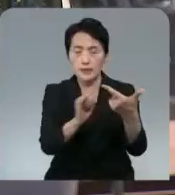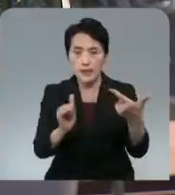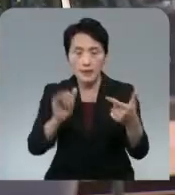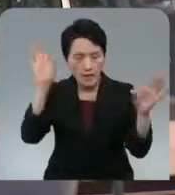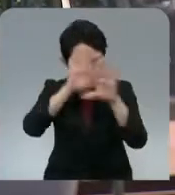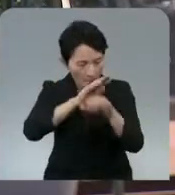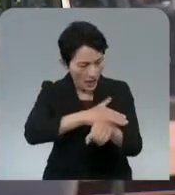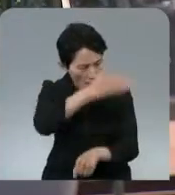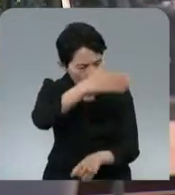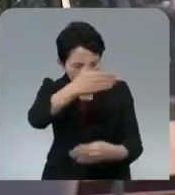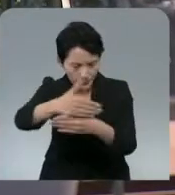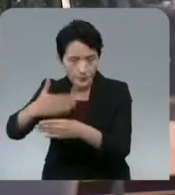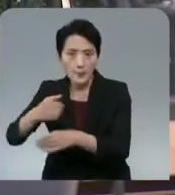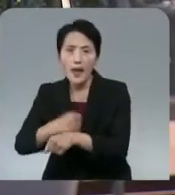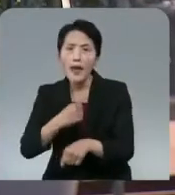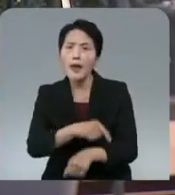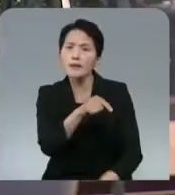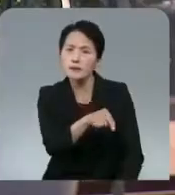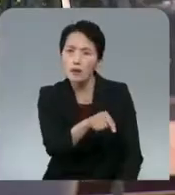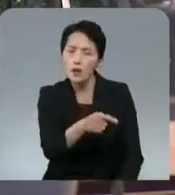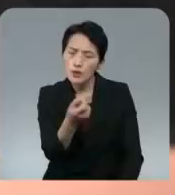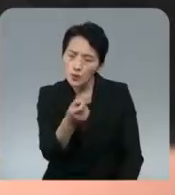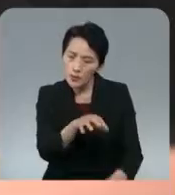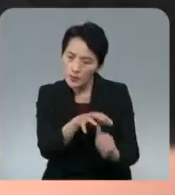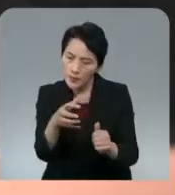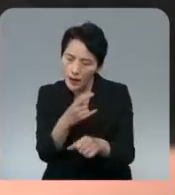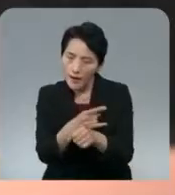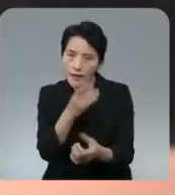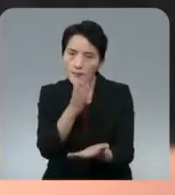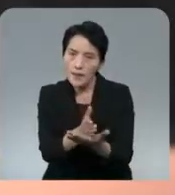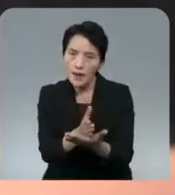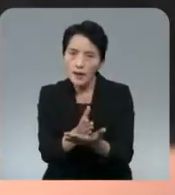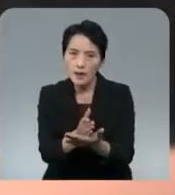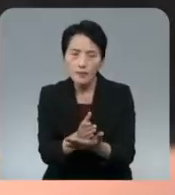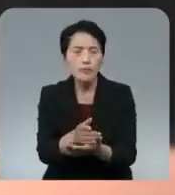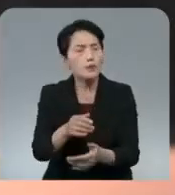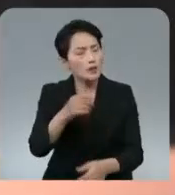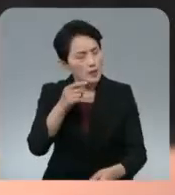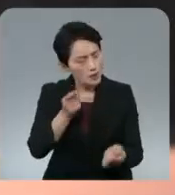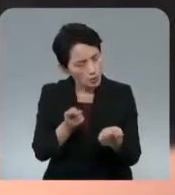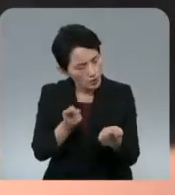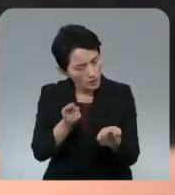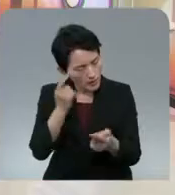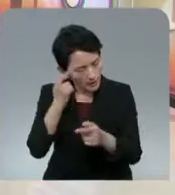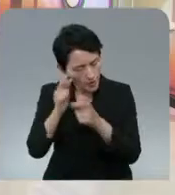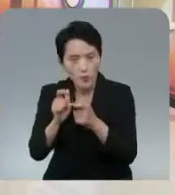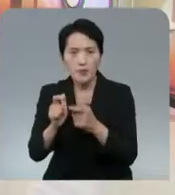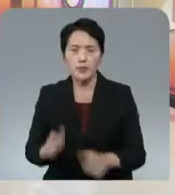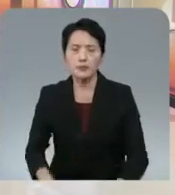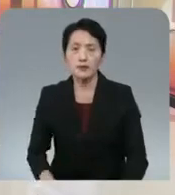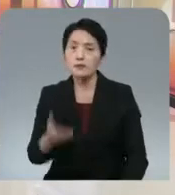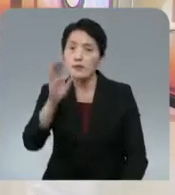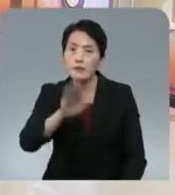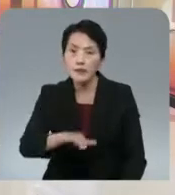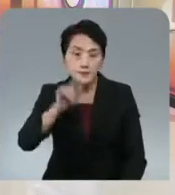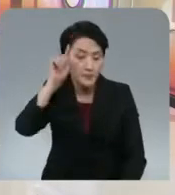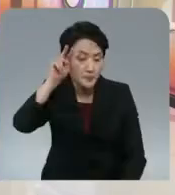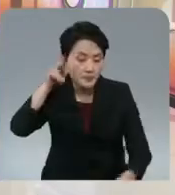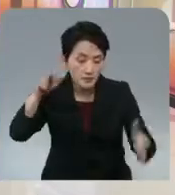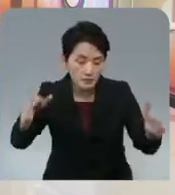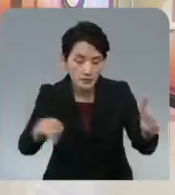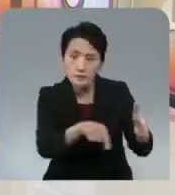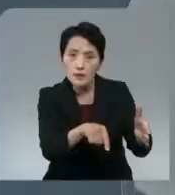管財足者も増加傾向に転じだ流行のピークがいつなのかわからないため医療体制や